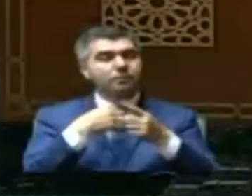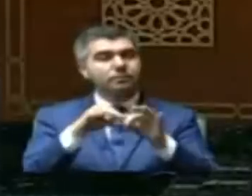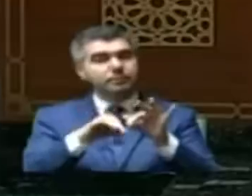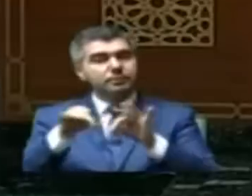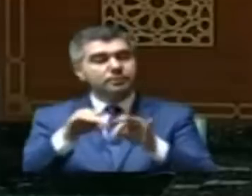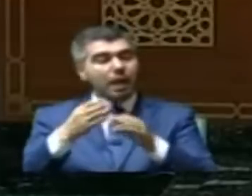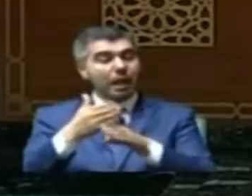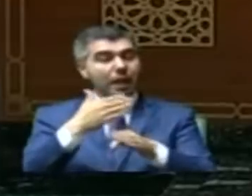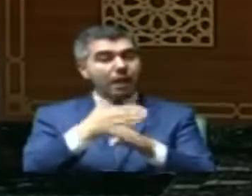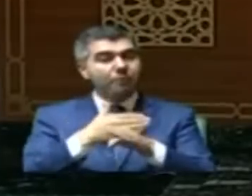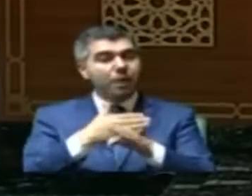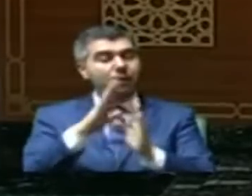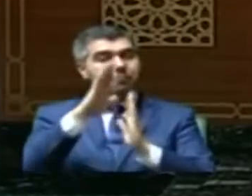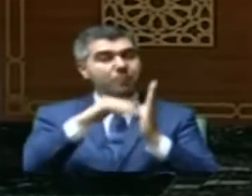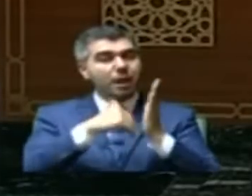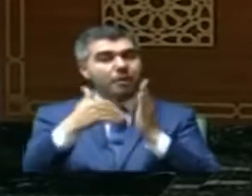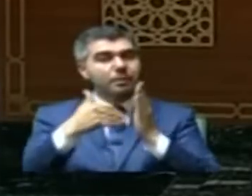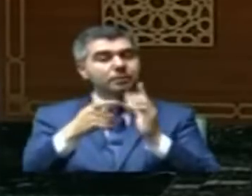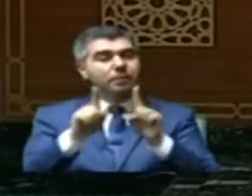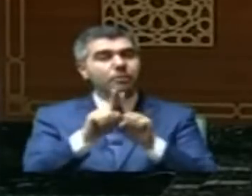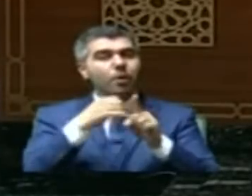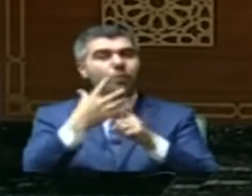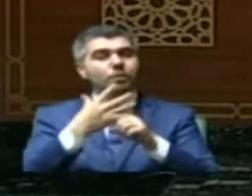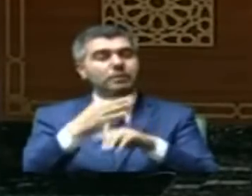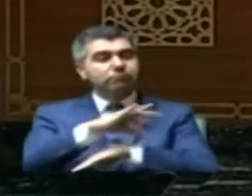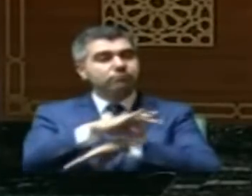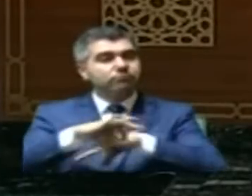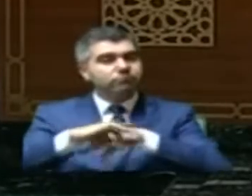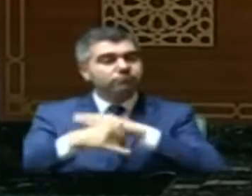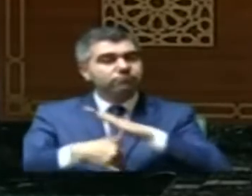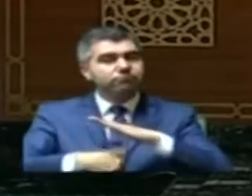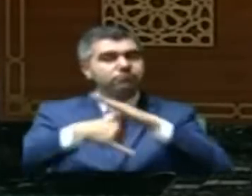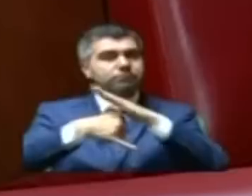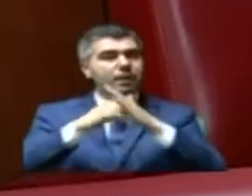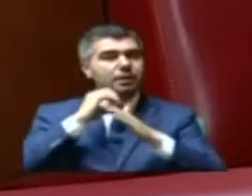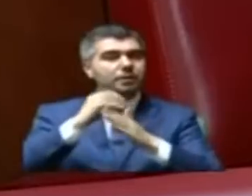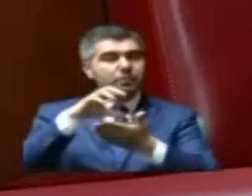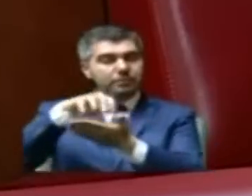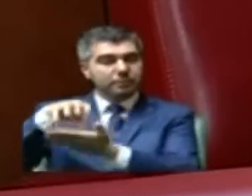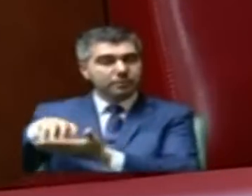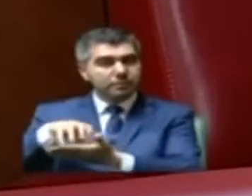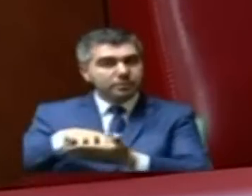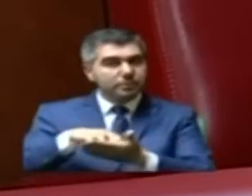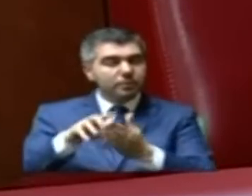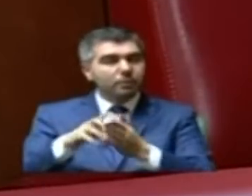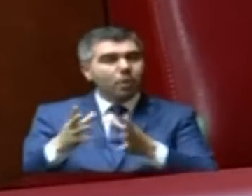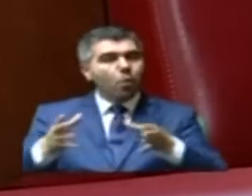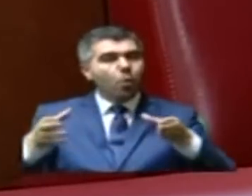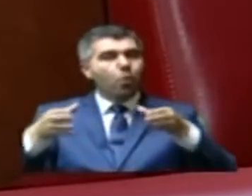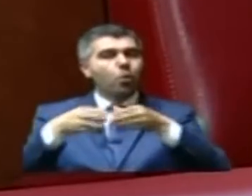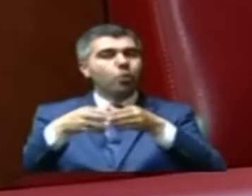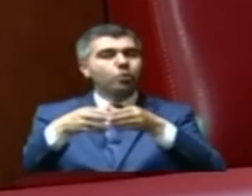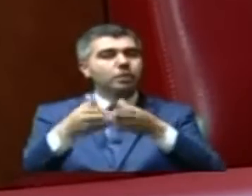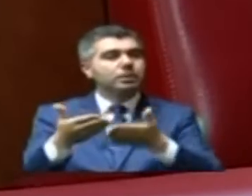الرؤيه لان المجالس الدستوريه نفسها ك تحقق حد معقول من الالتقاط مشاركه